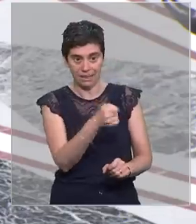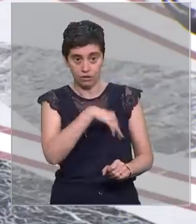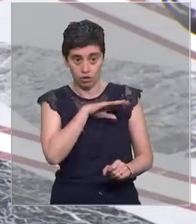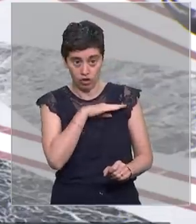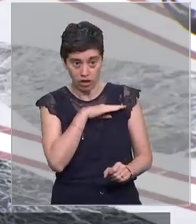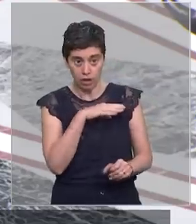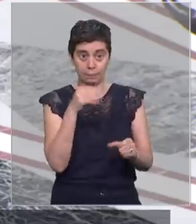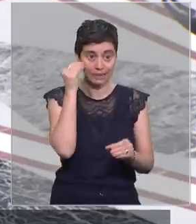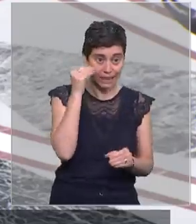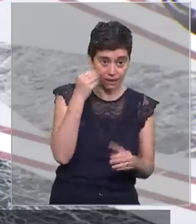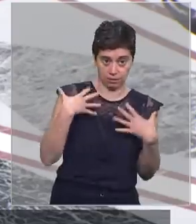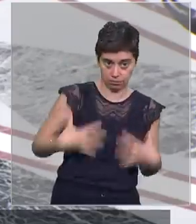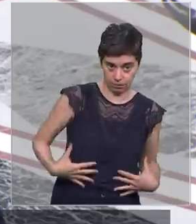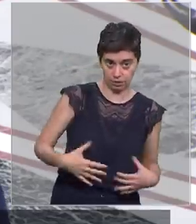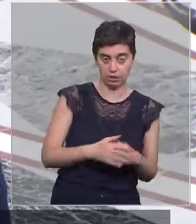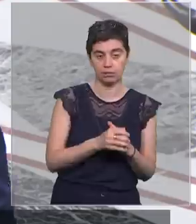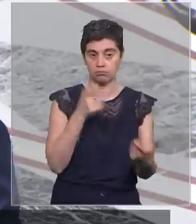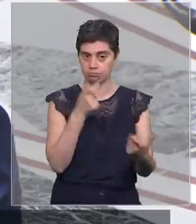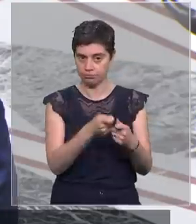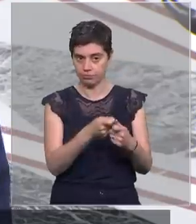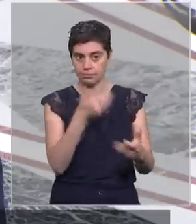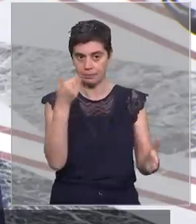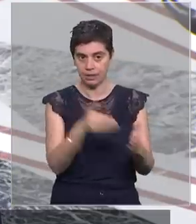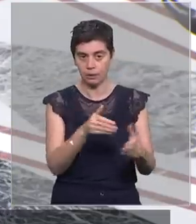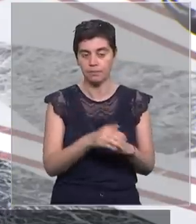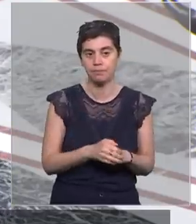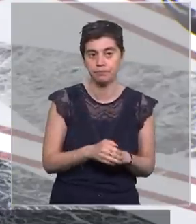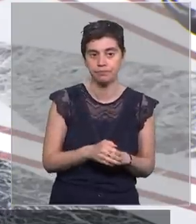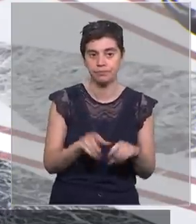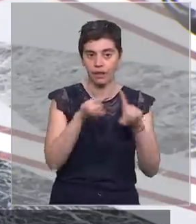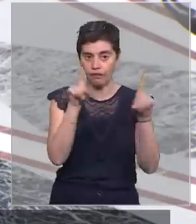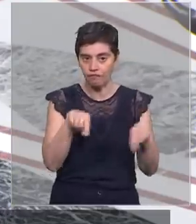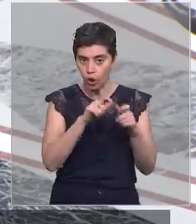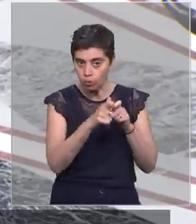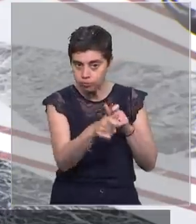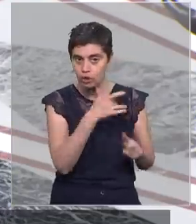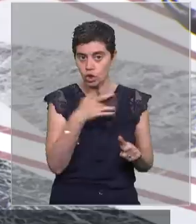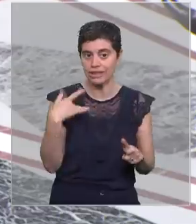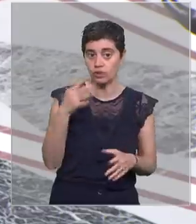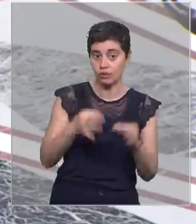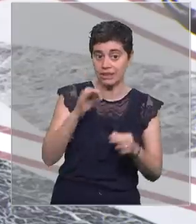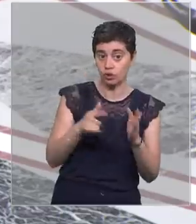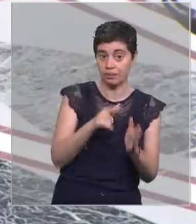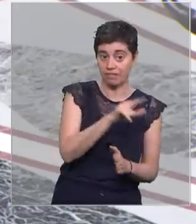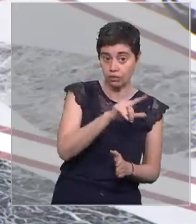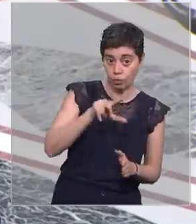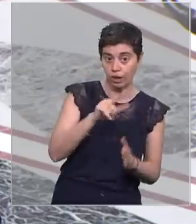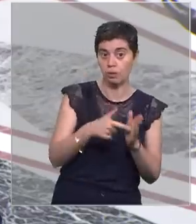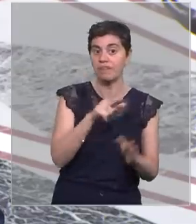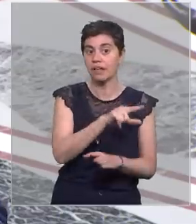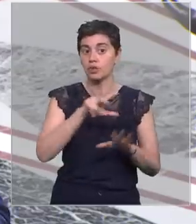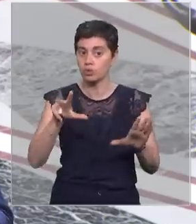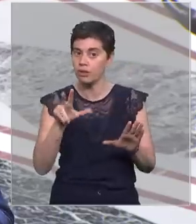aussi psychiatrique, la plus adaptée possible. Une feuille de route santé-justice 2023-2028 est actuellement en cours de